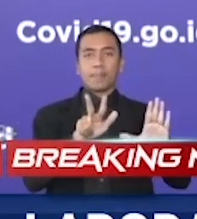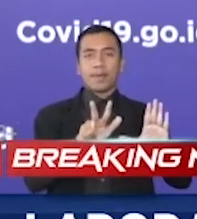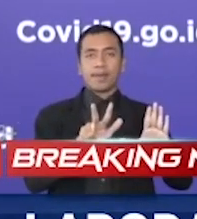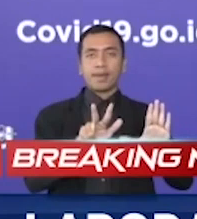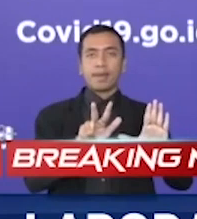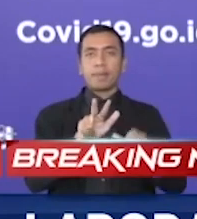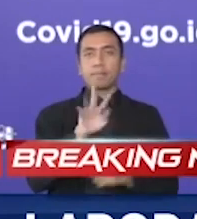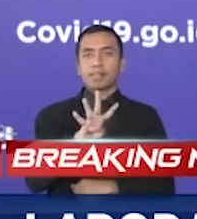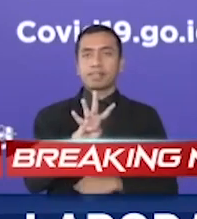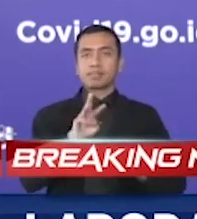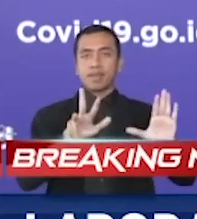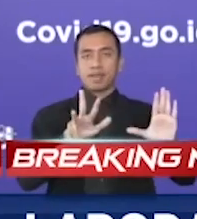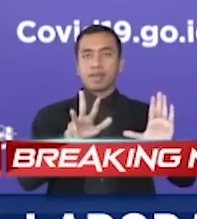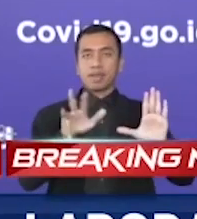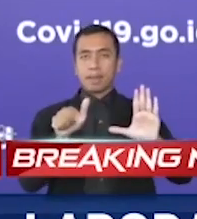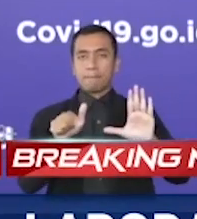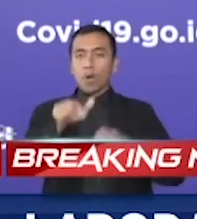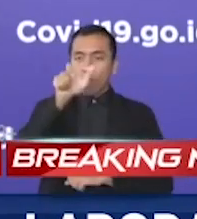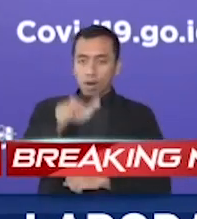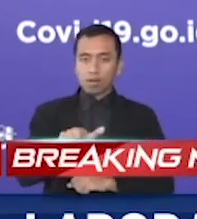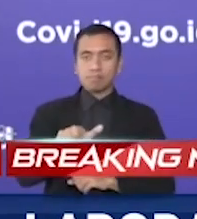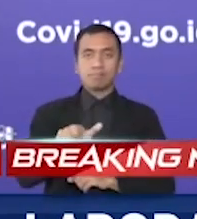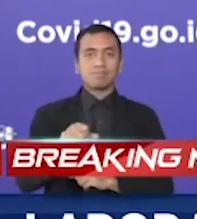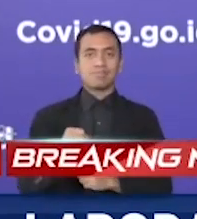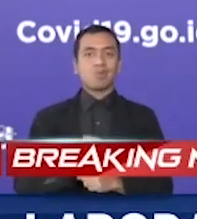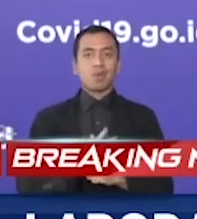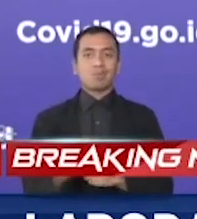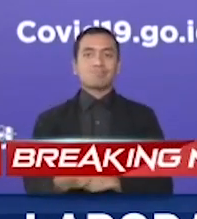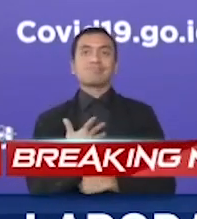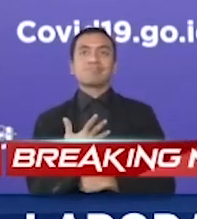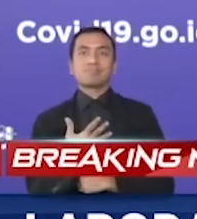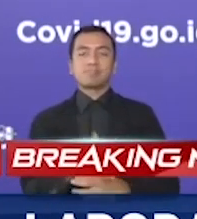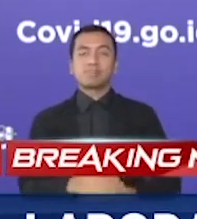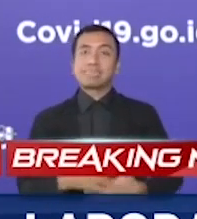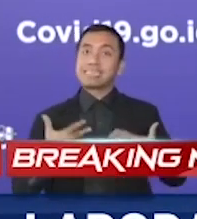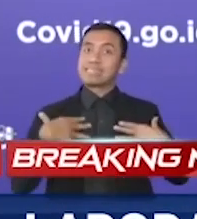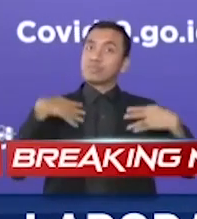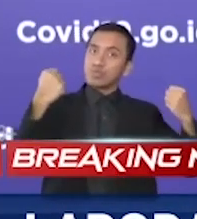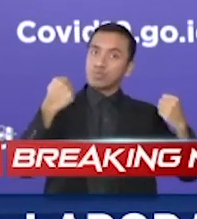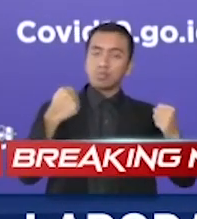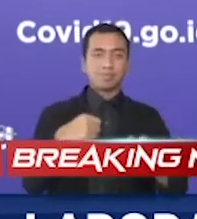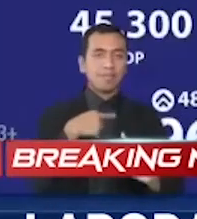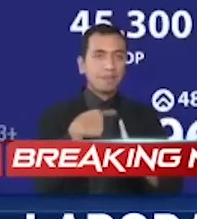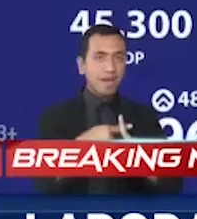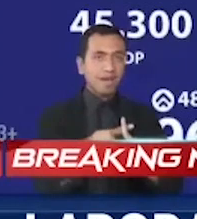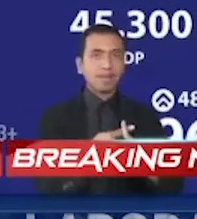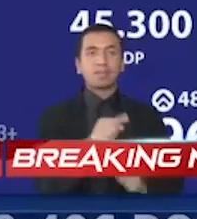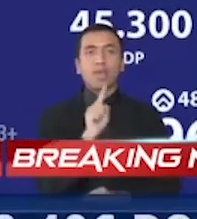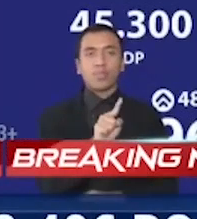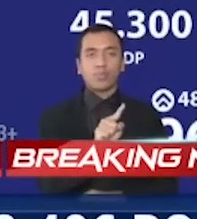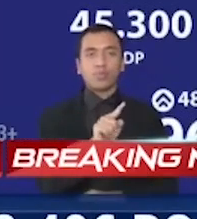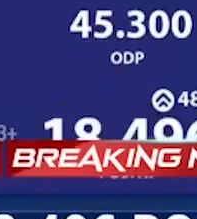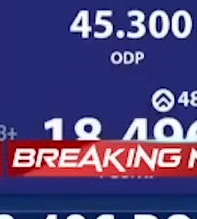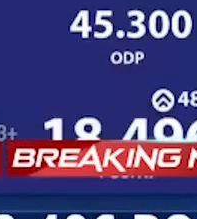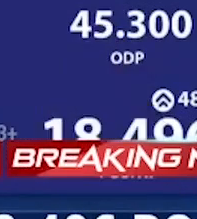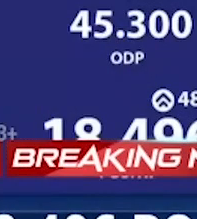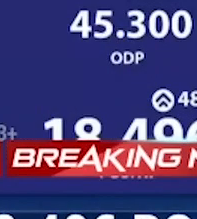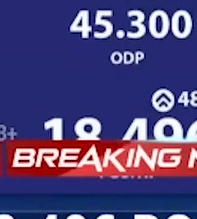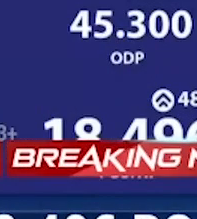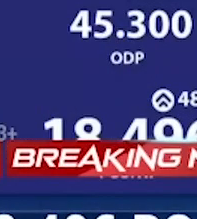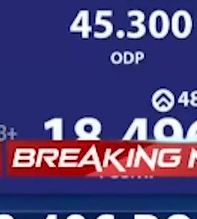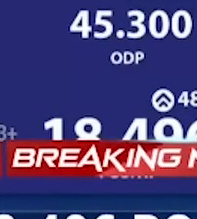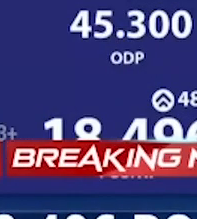18490 enam orang sembuh meningkat 143 orang